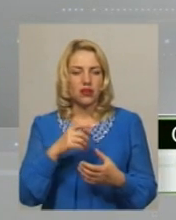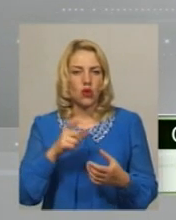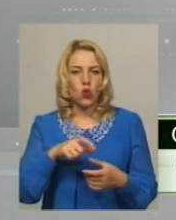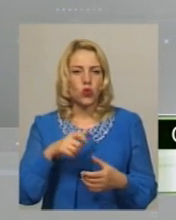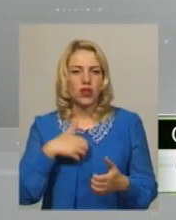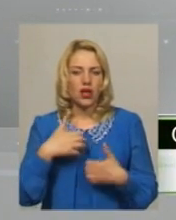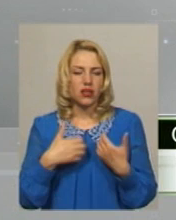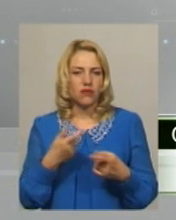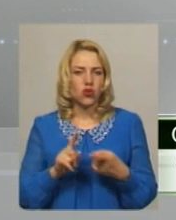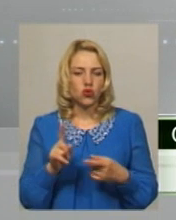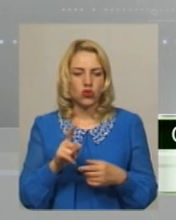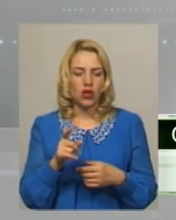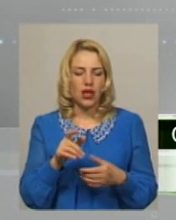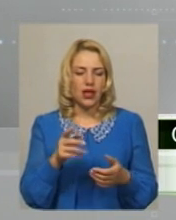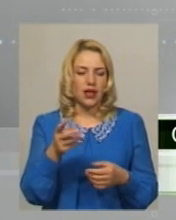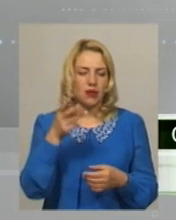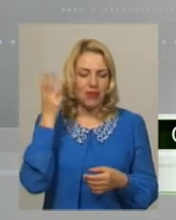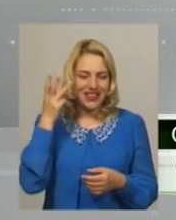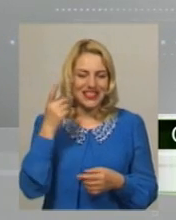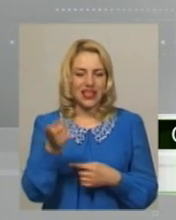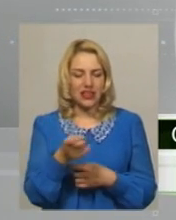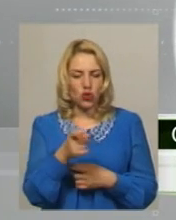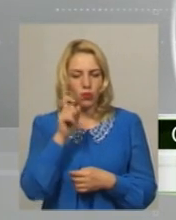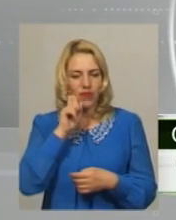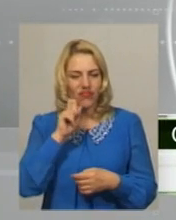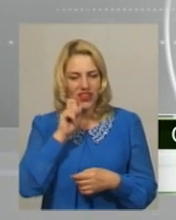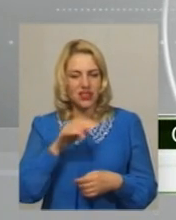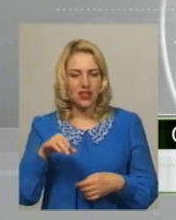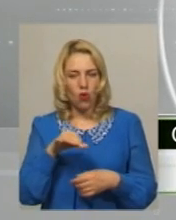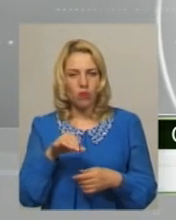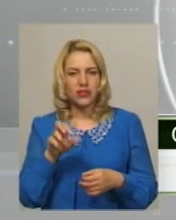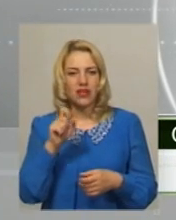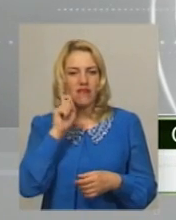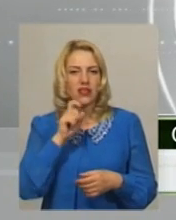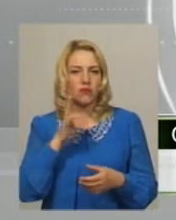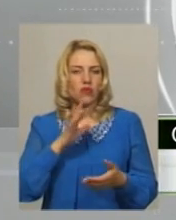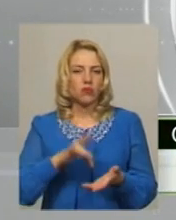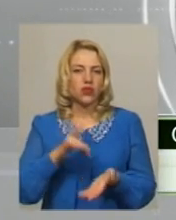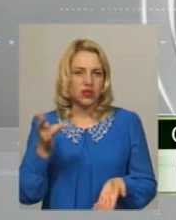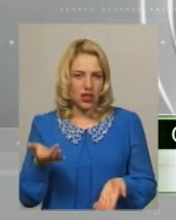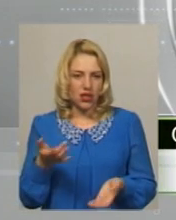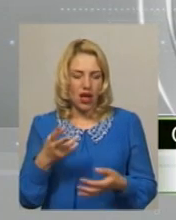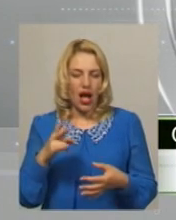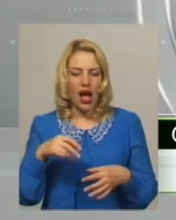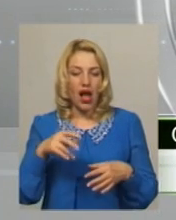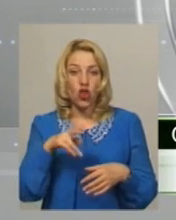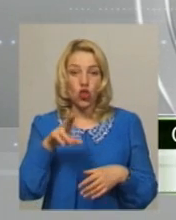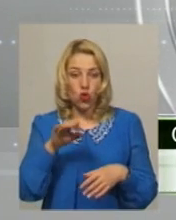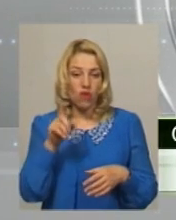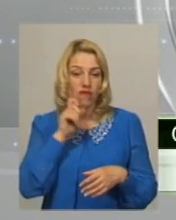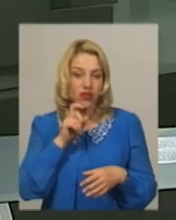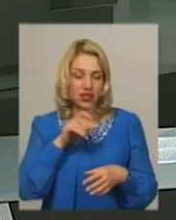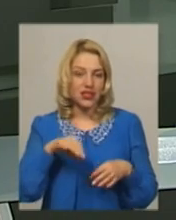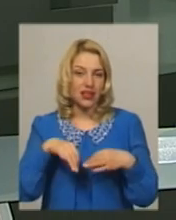центр Хмельницька, Тернопільська і Вінницька область має бути центром Вінниці, до якої транспортне сполучення ще гірше, ніж до Хмельницького.